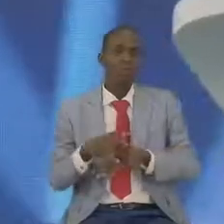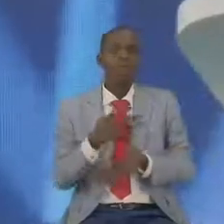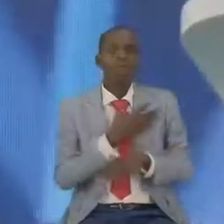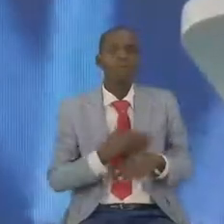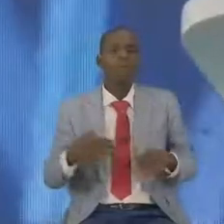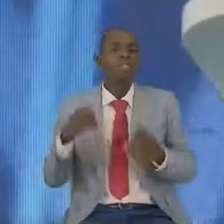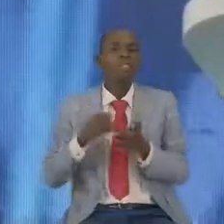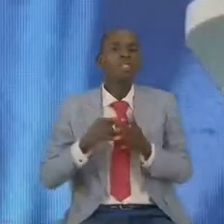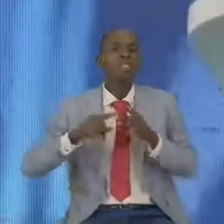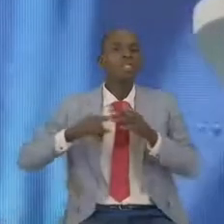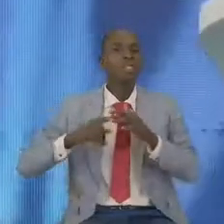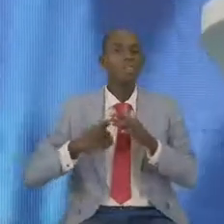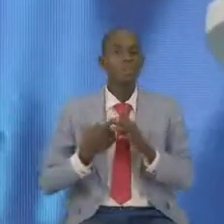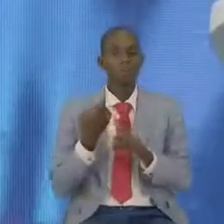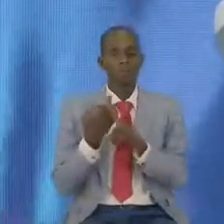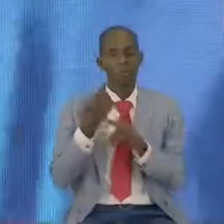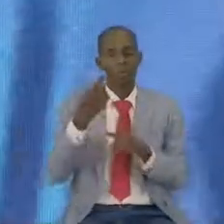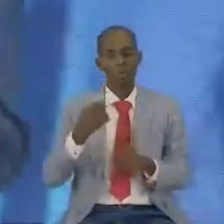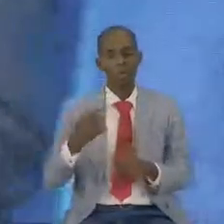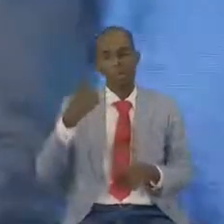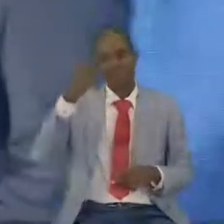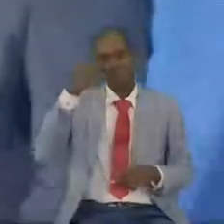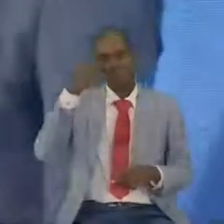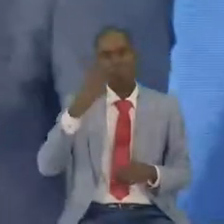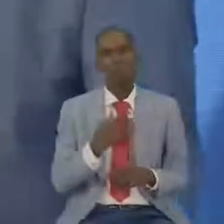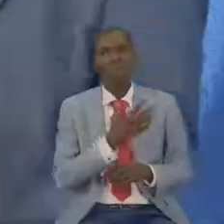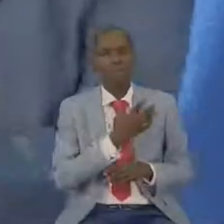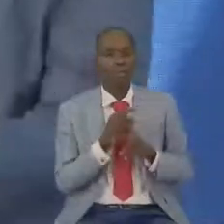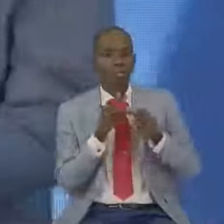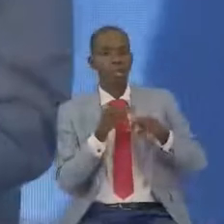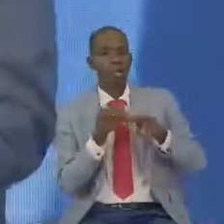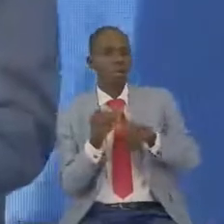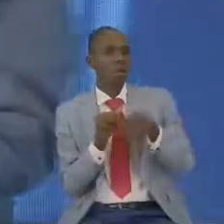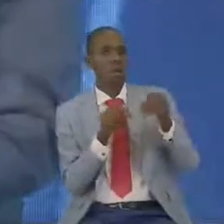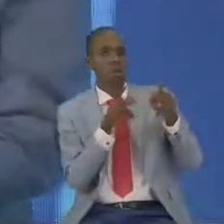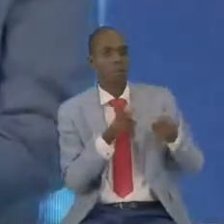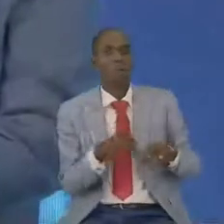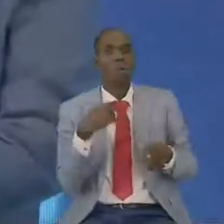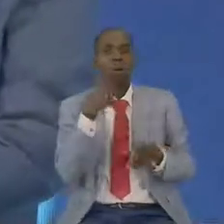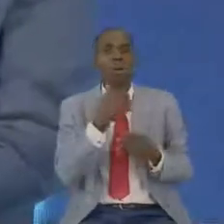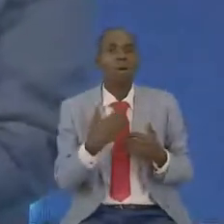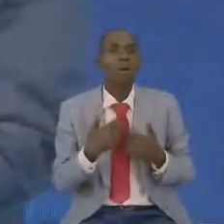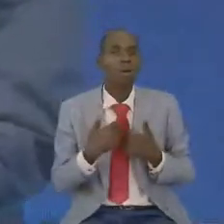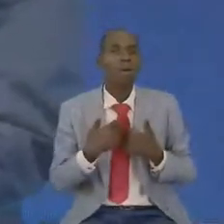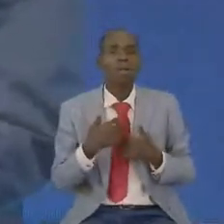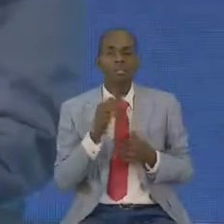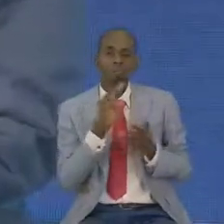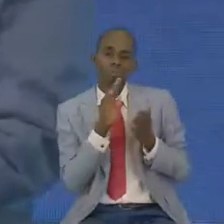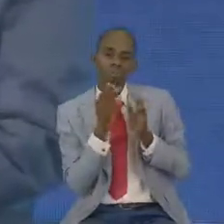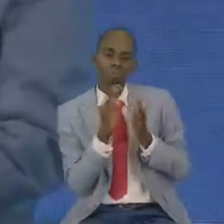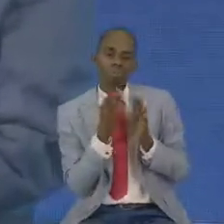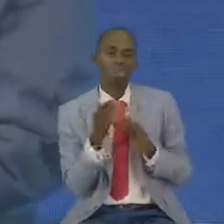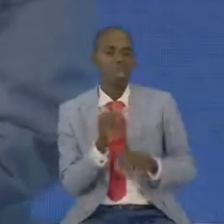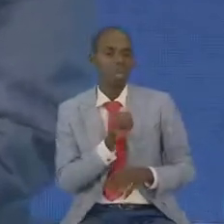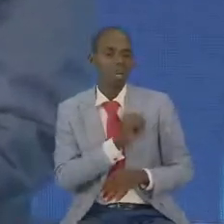commence dans le cœur. Dans l'esprit, il regarde notre personne qui, dont le cœur est